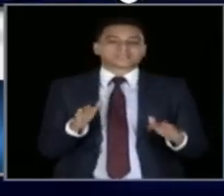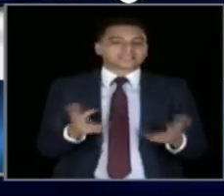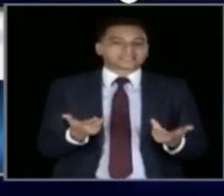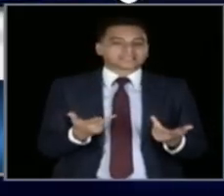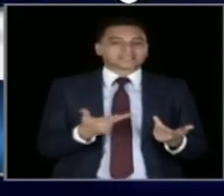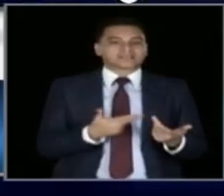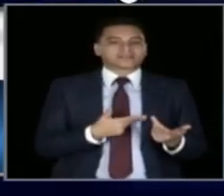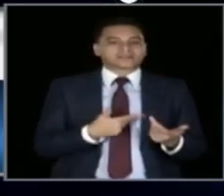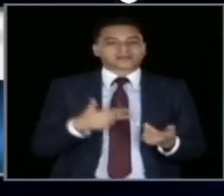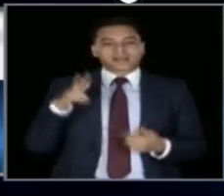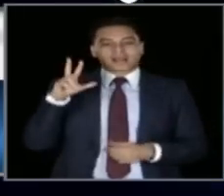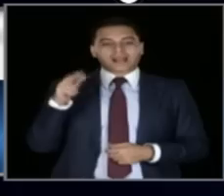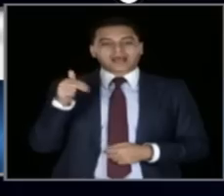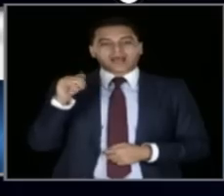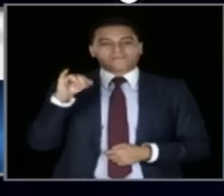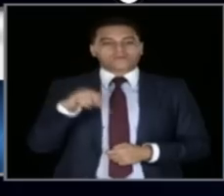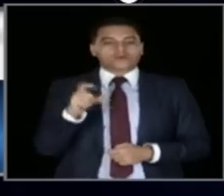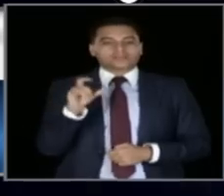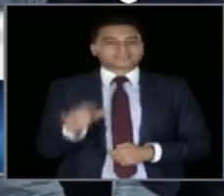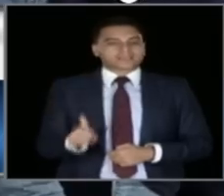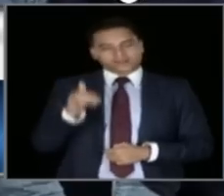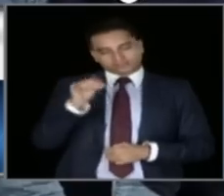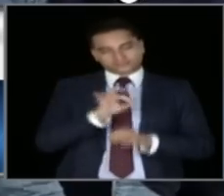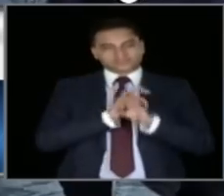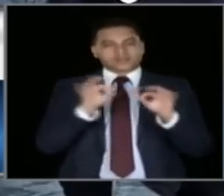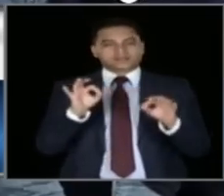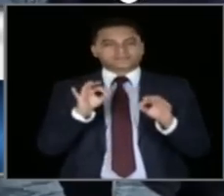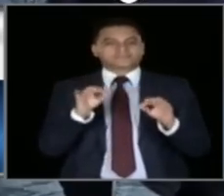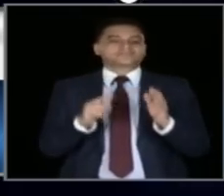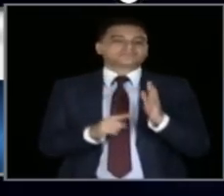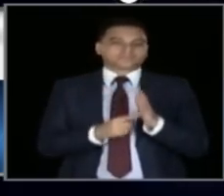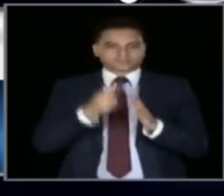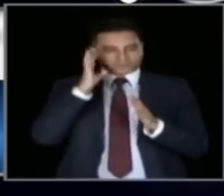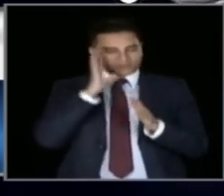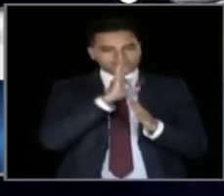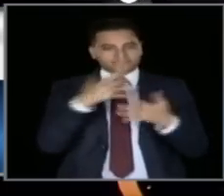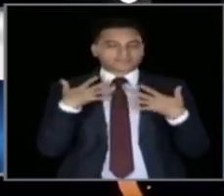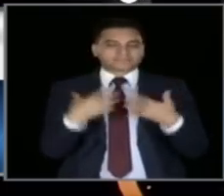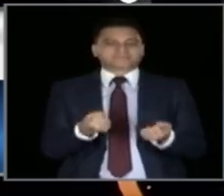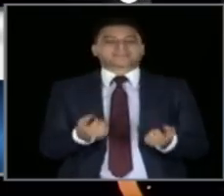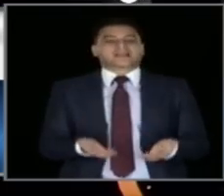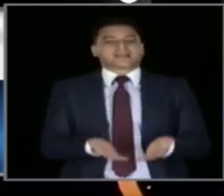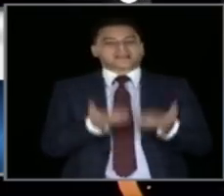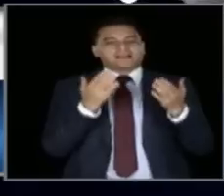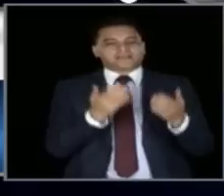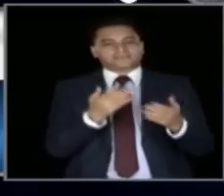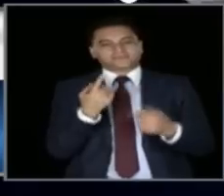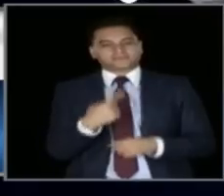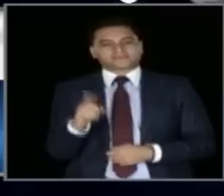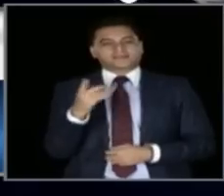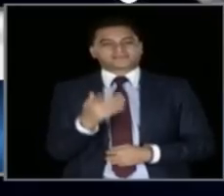احمد ابو حسين. الامونيا او النشادر. الحمد لله على السلامه يا ابو